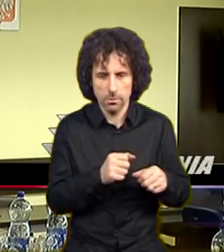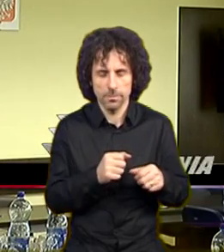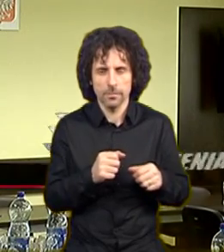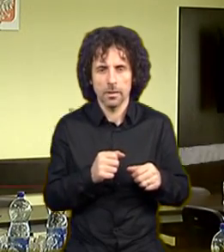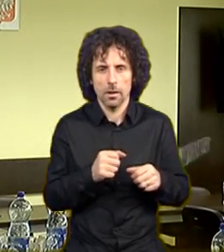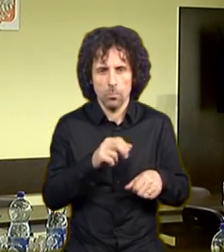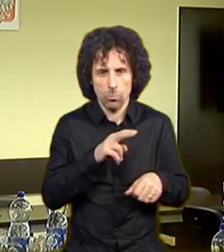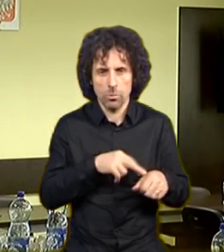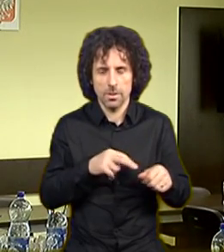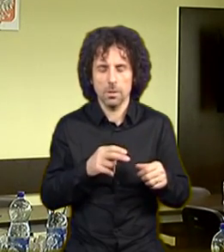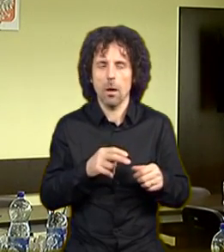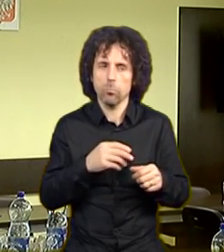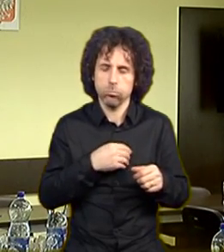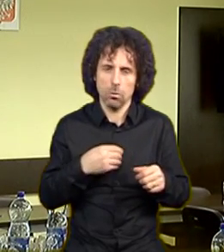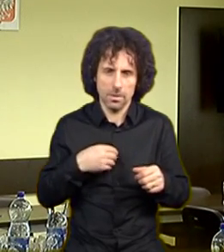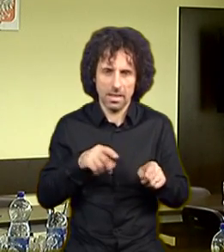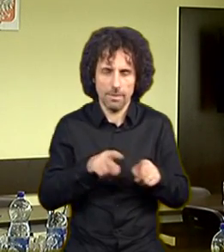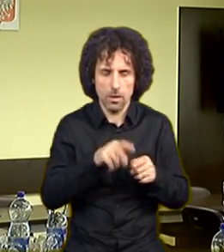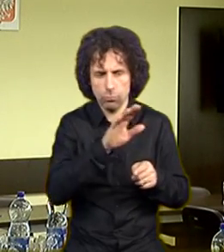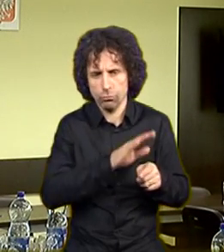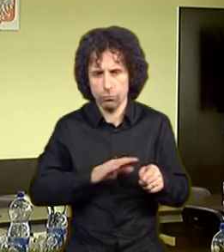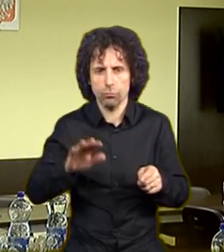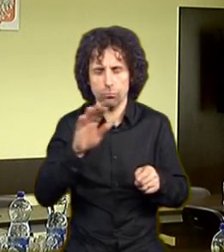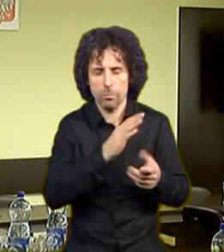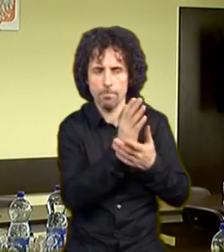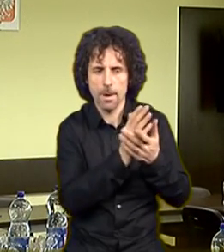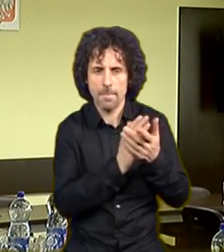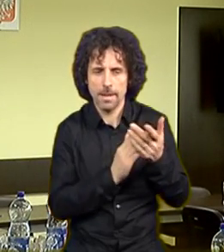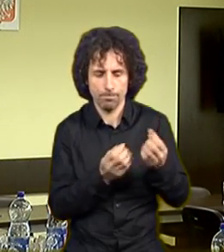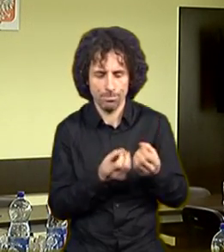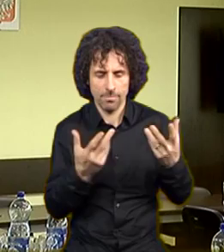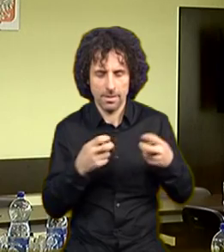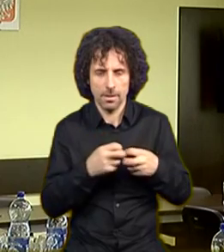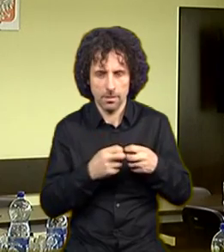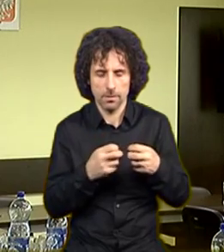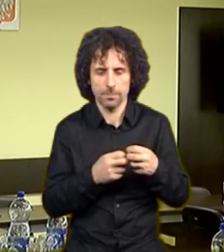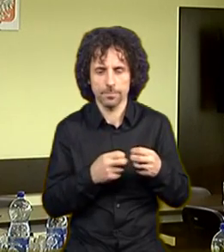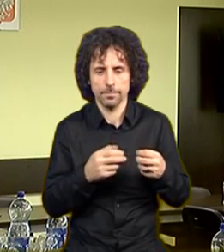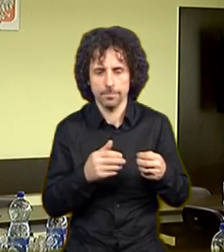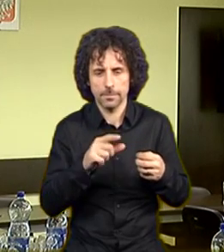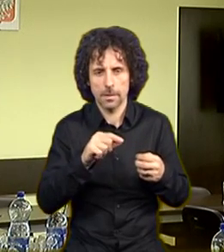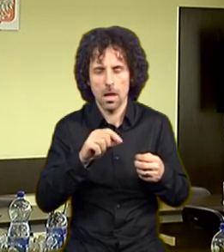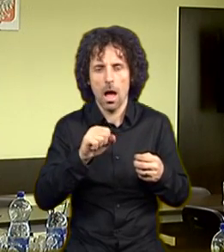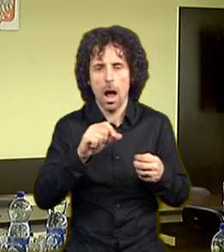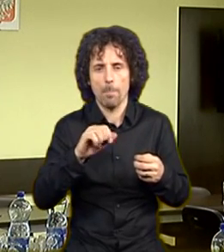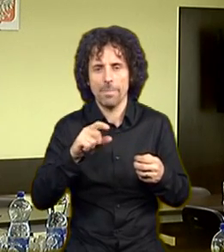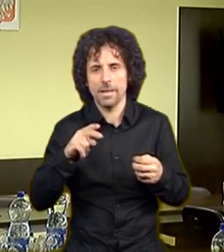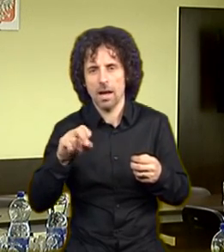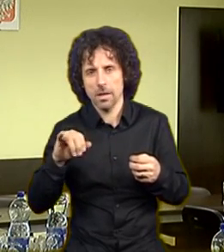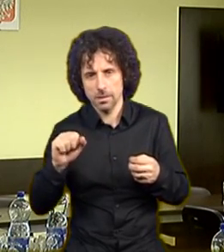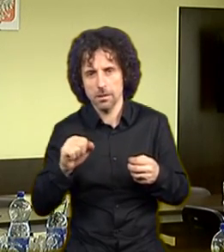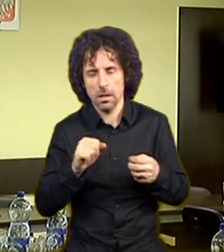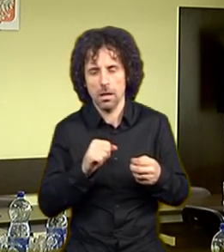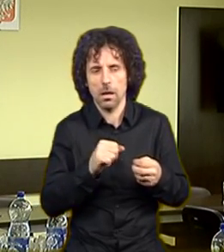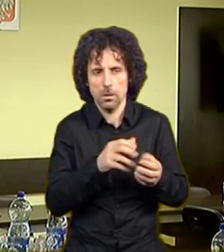zabrzańskiej, szeroko pojętej policji, tak w całym kraju, ale myślę, że bez problemu taką aplikację będzie można zassać, jeżeli tylko